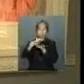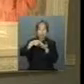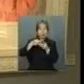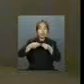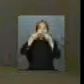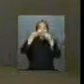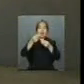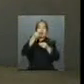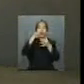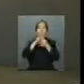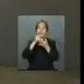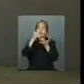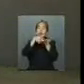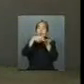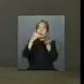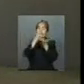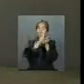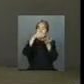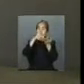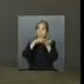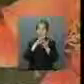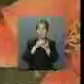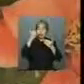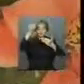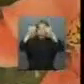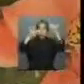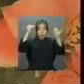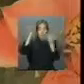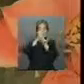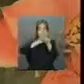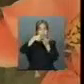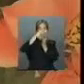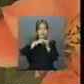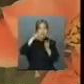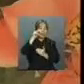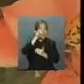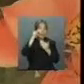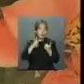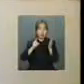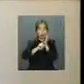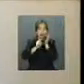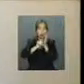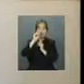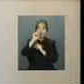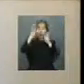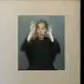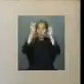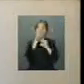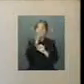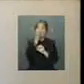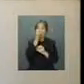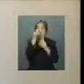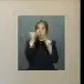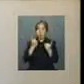านศิลปะในครั้งนี้นิทรรศการจิตรกรรมสีน้ำครั้งที่2ชุด Blooming Flowers ดอกไม้แรกแย้มจัดแสดงถึงวัน